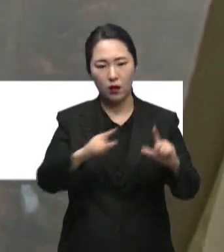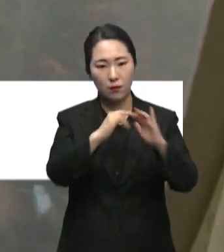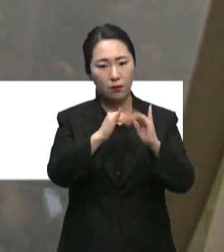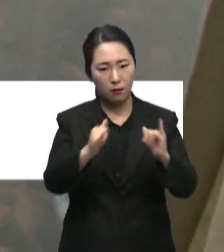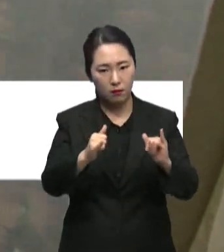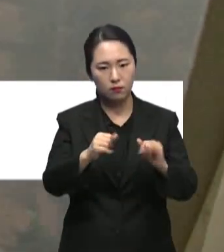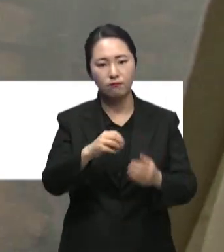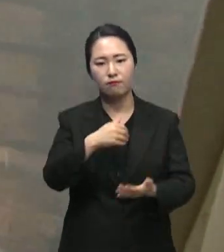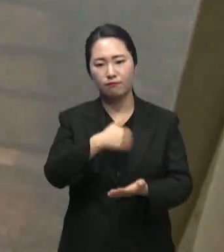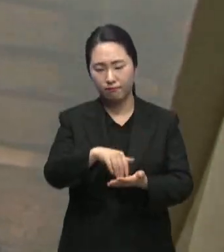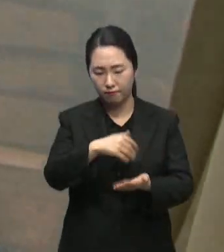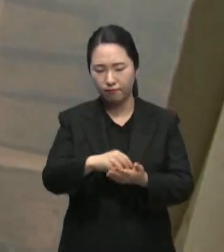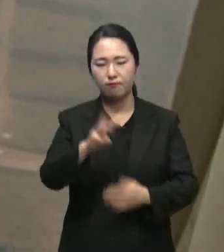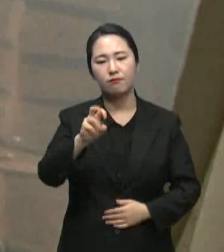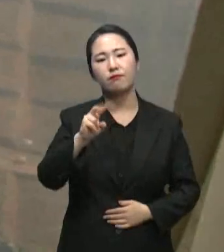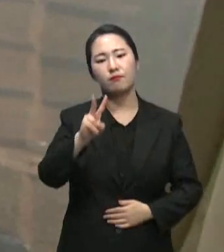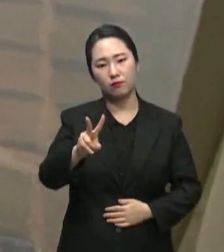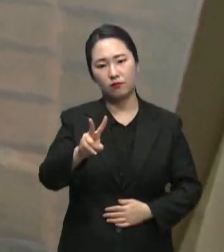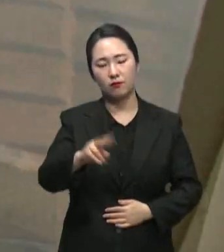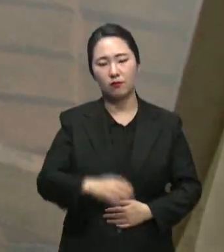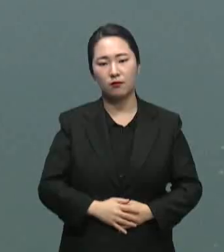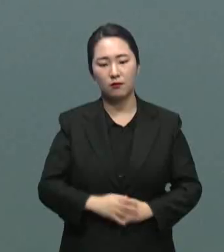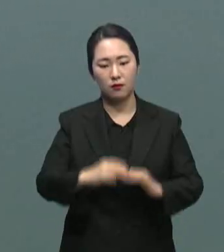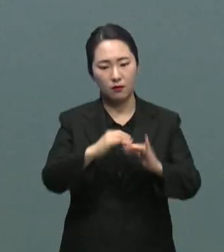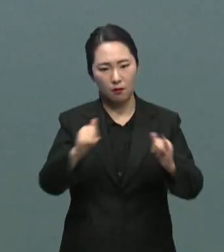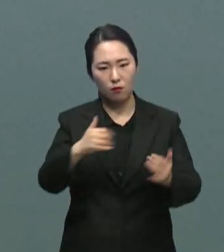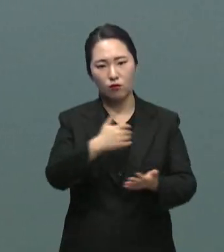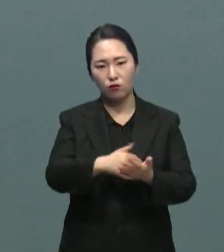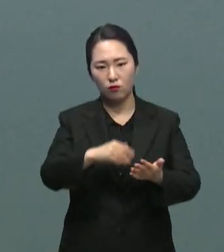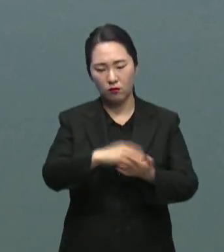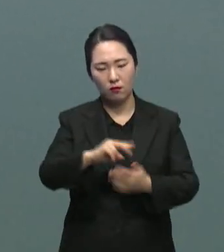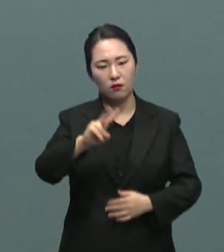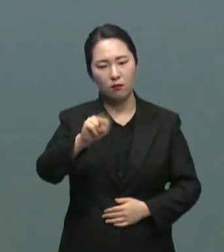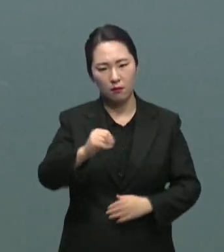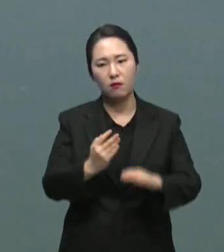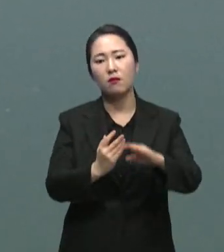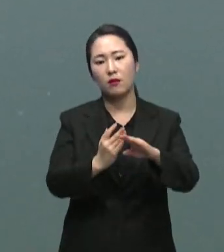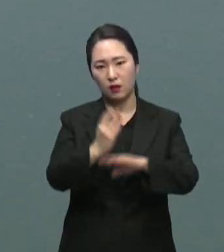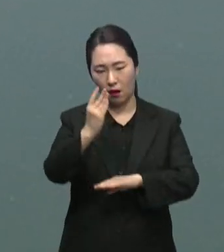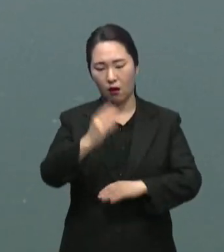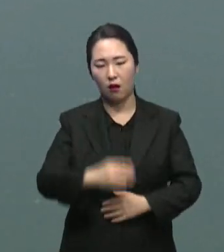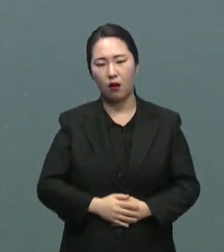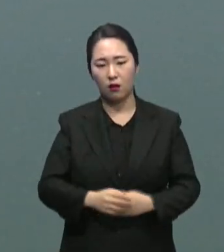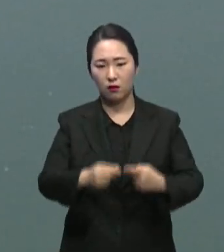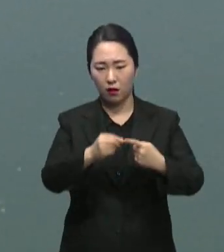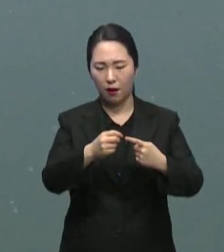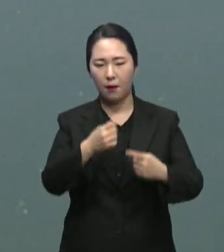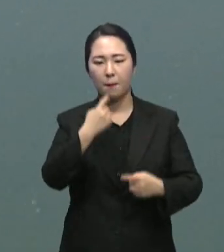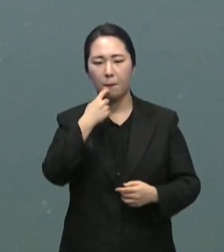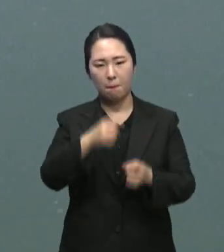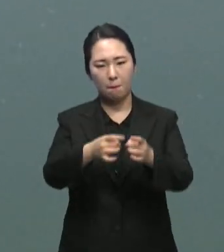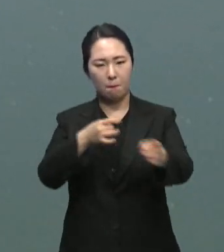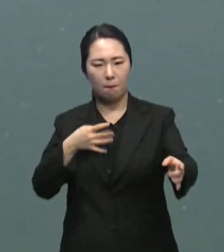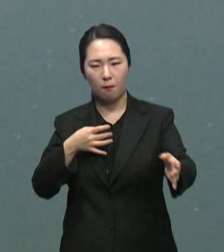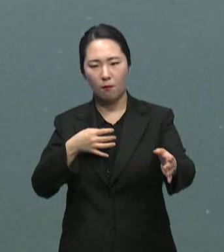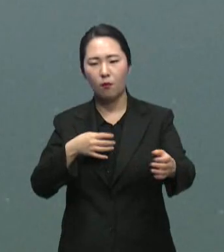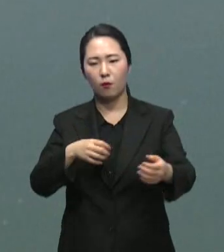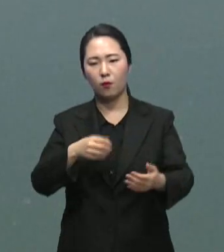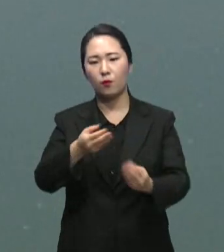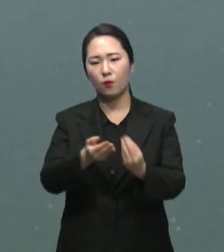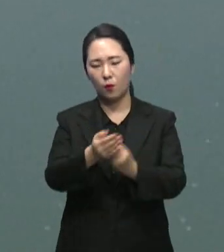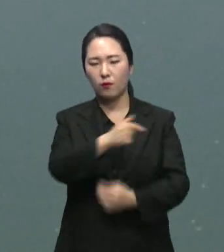32개 입니다 인고 수 된 20,900 34명으로 인구가 가장 많은 성은 백령도 교동도 석모도